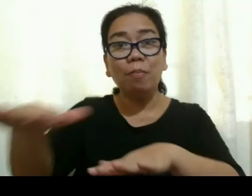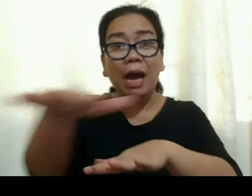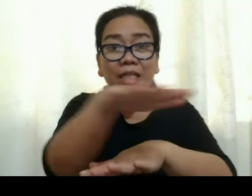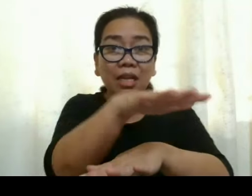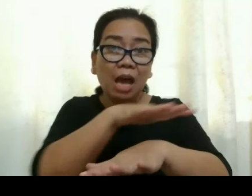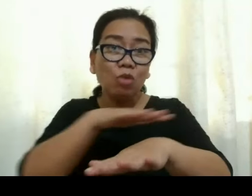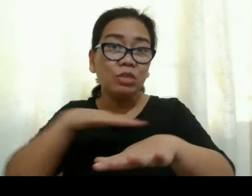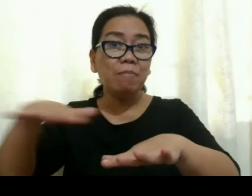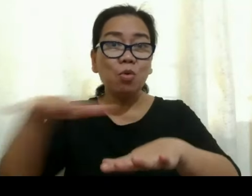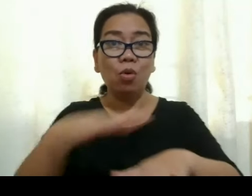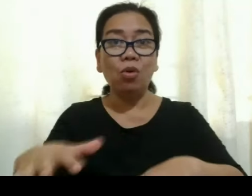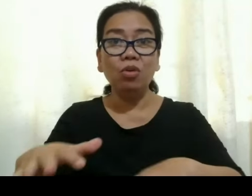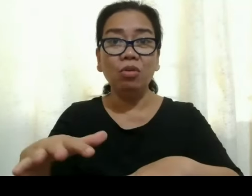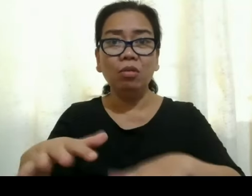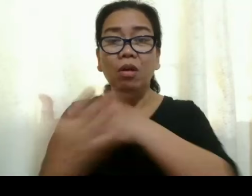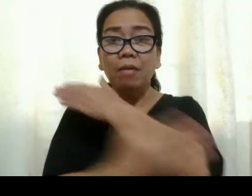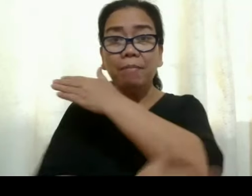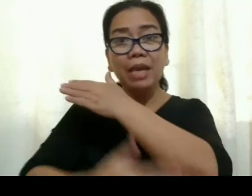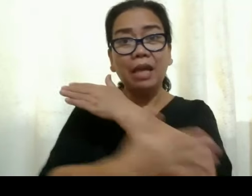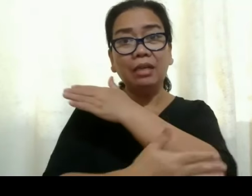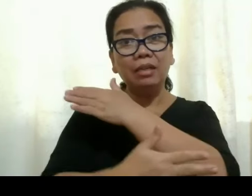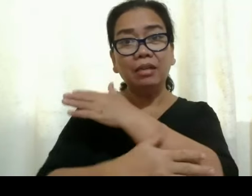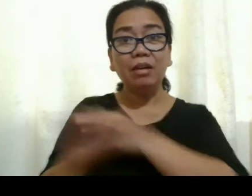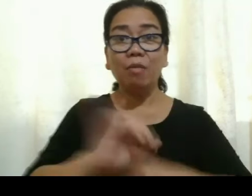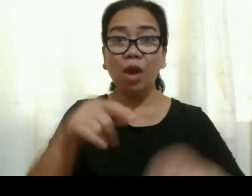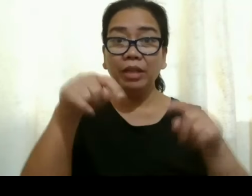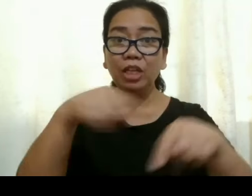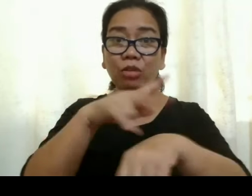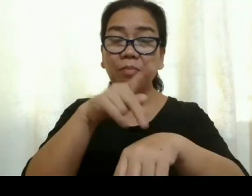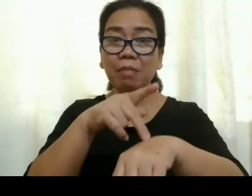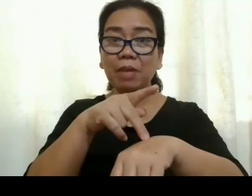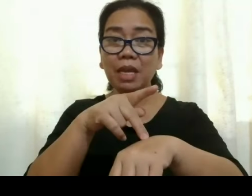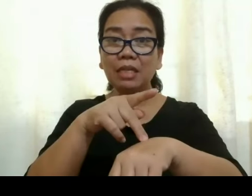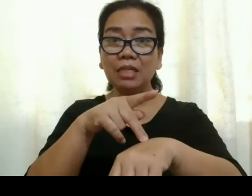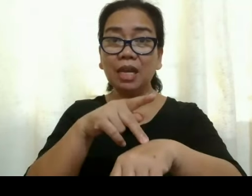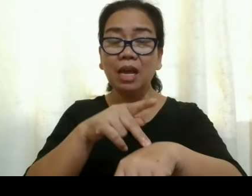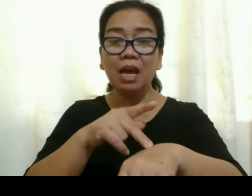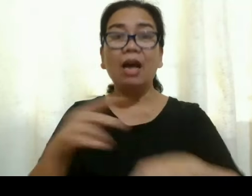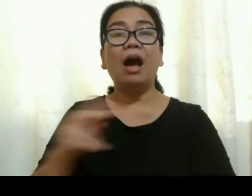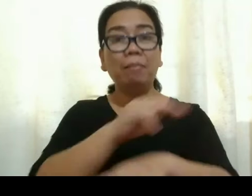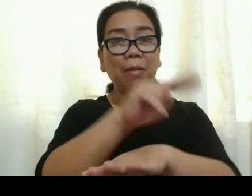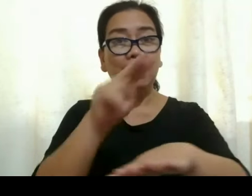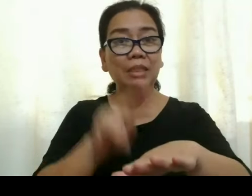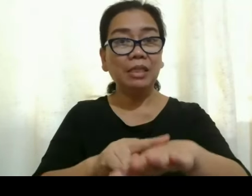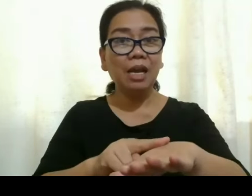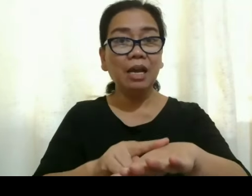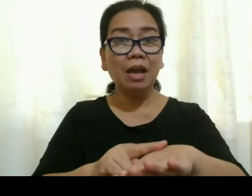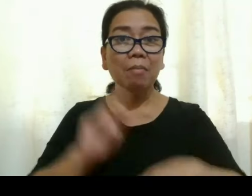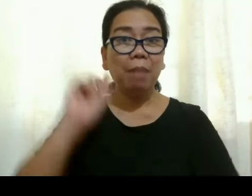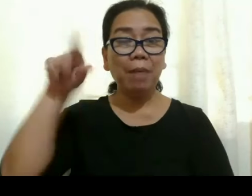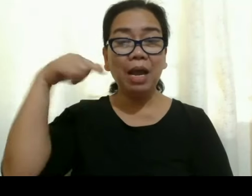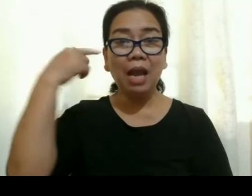na sumasaklaw sa buong bayan. Kamuha dito sa Pilipinas, ang